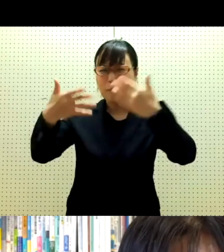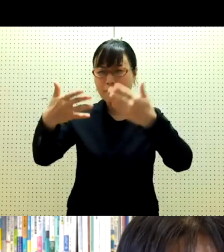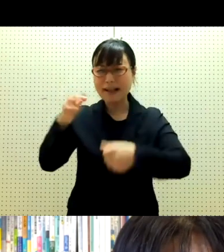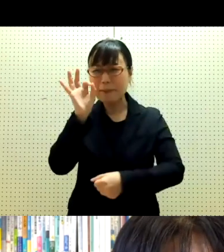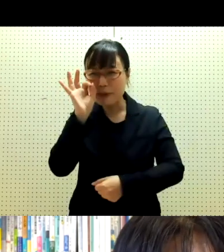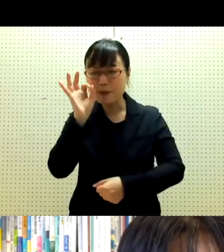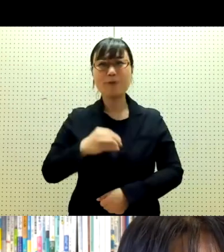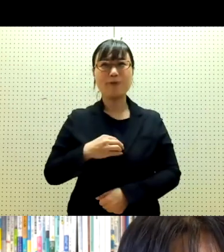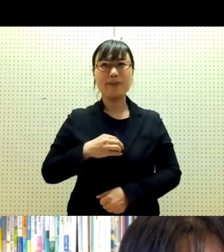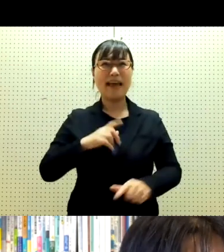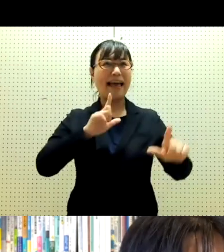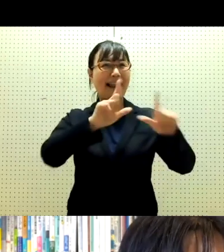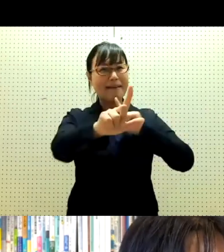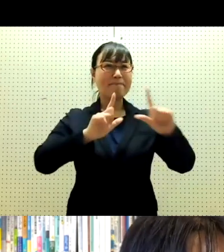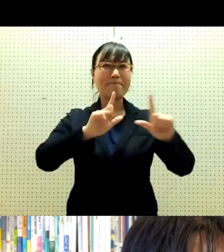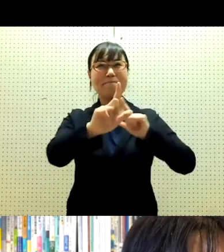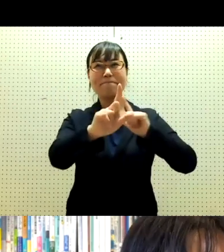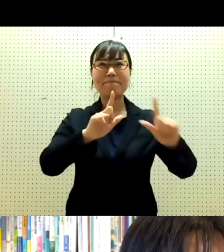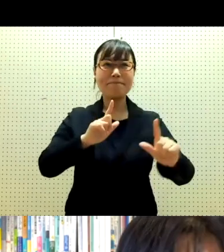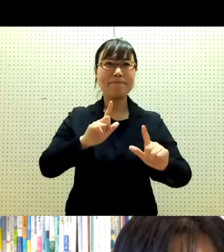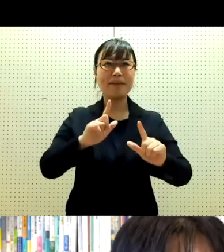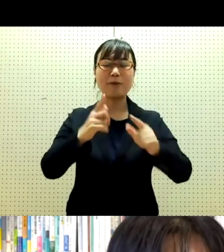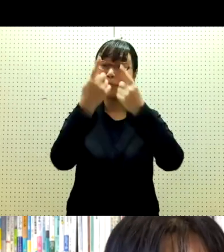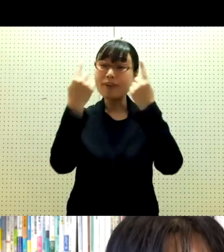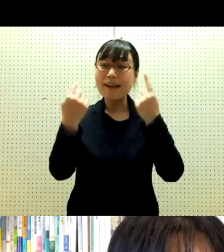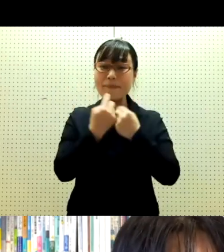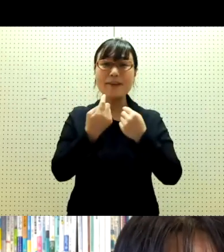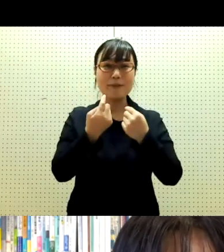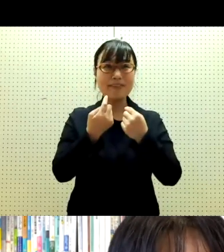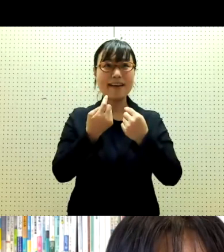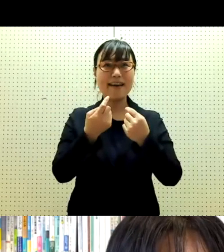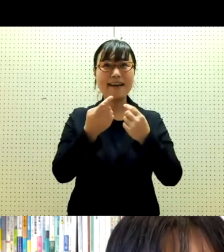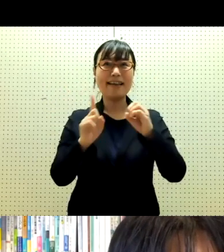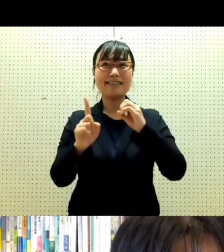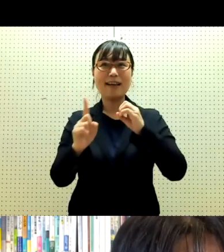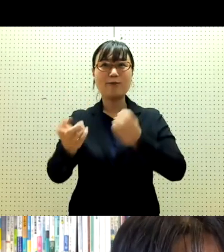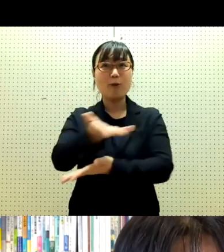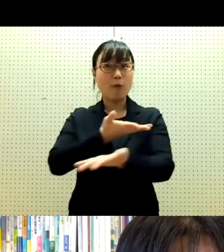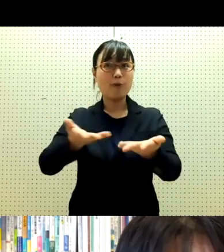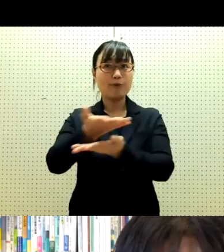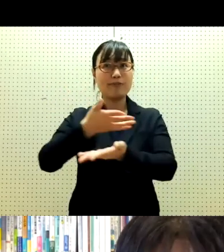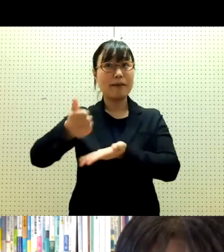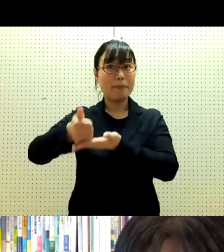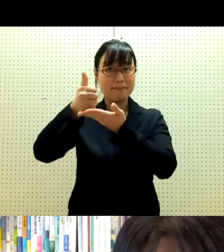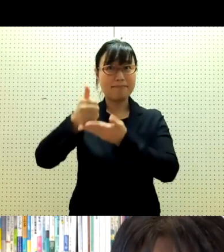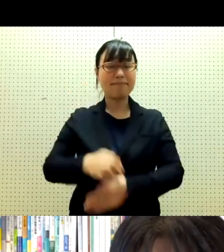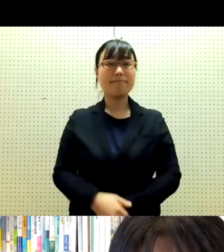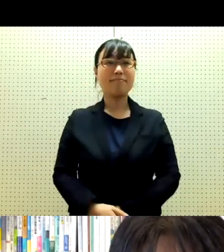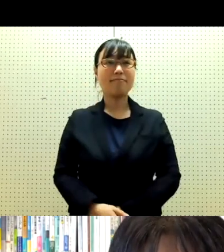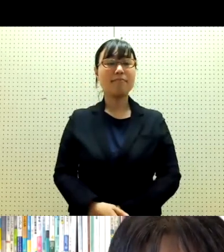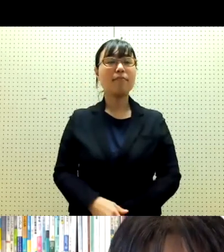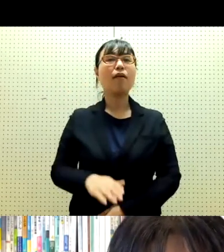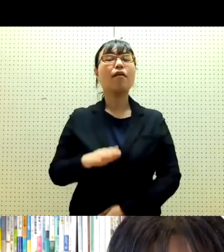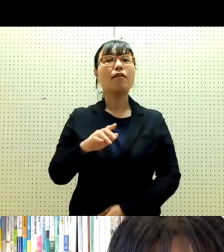中心にしたような私的な、プライベートな交流というものがメインで行われていました。でこれに対してですね、や